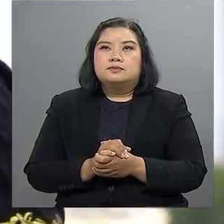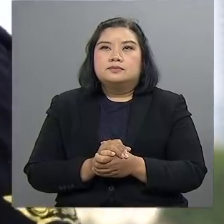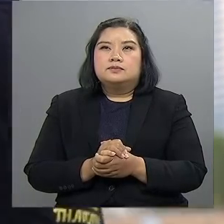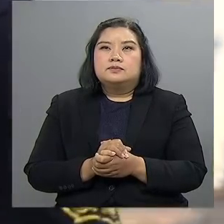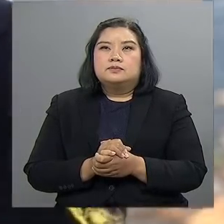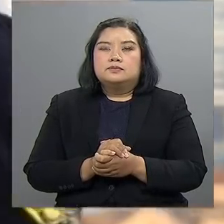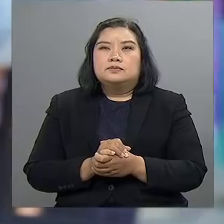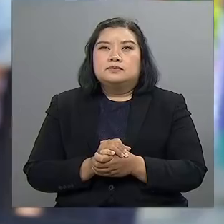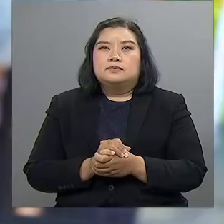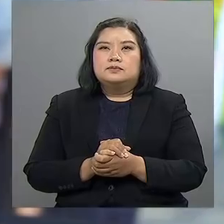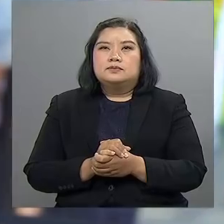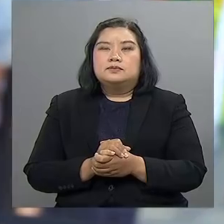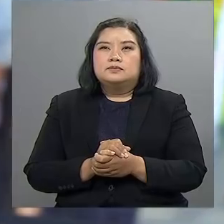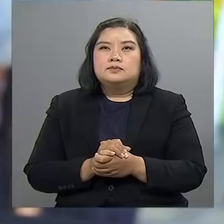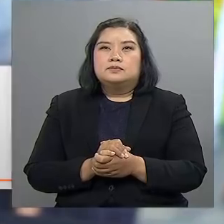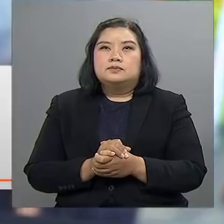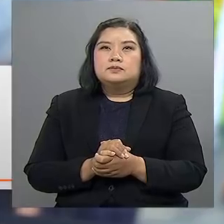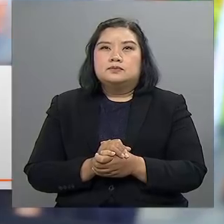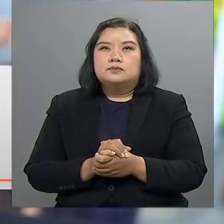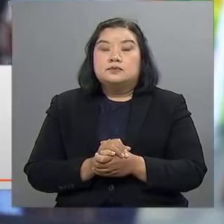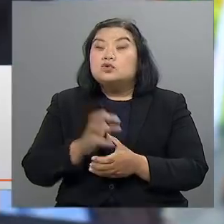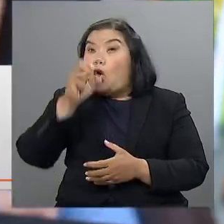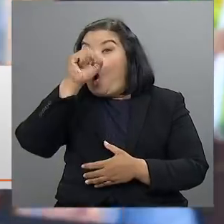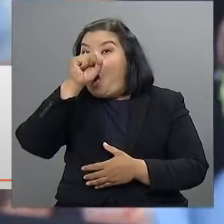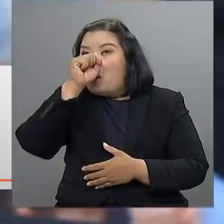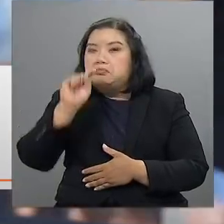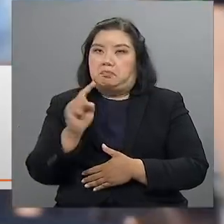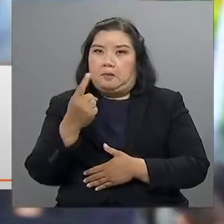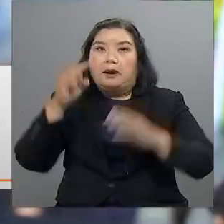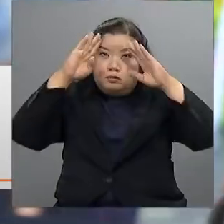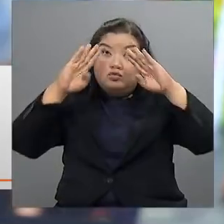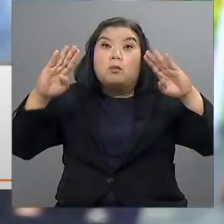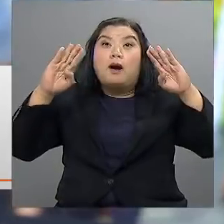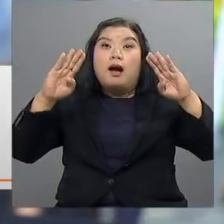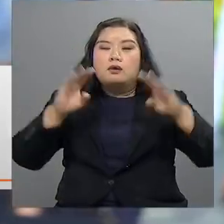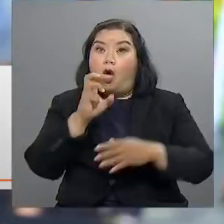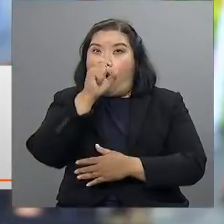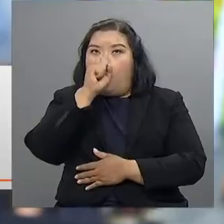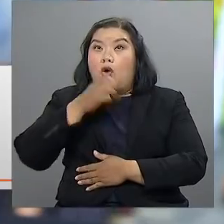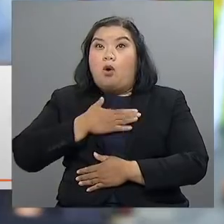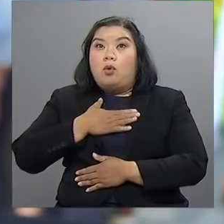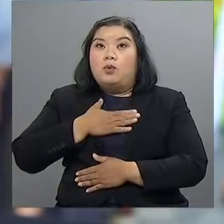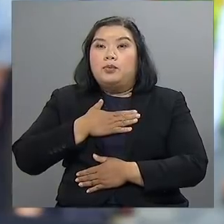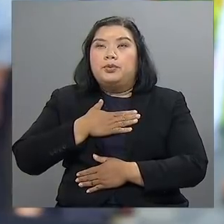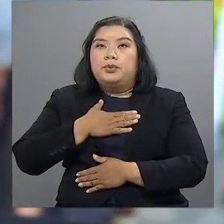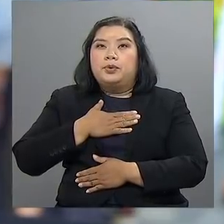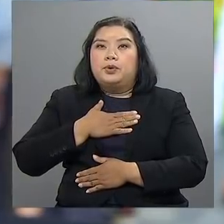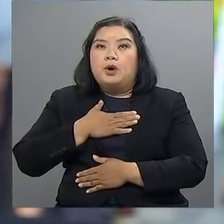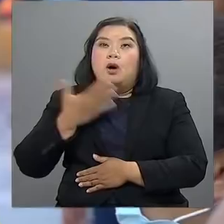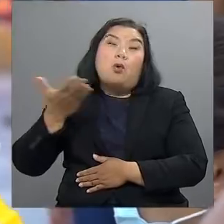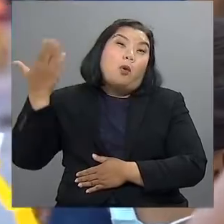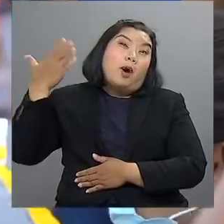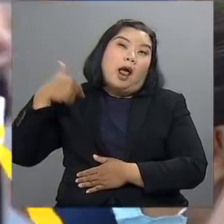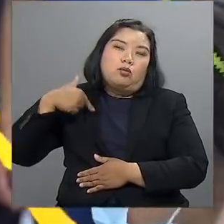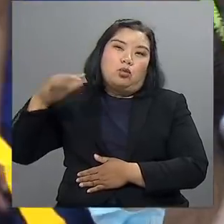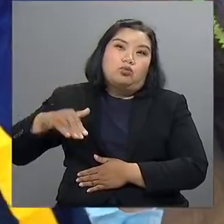ให้คนได้ลองประสบการณ์ใหม่เกี่ยวกับเป้าเพราะผมในโตในยุคที่